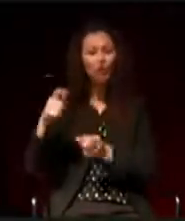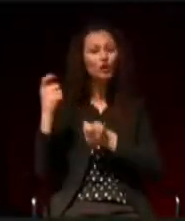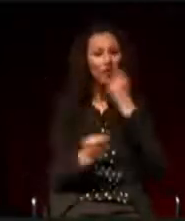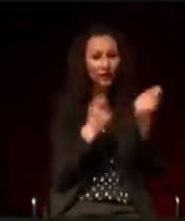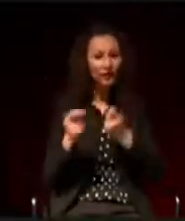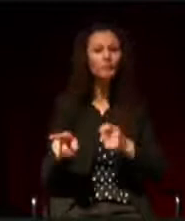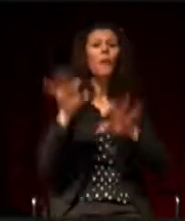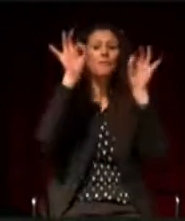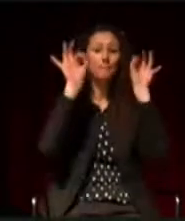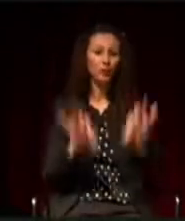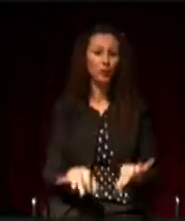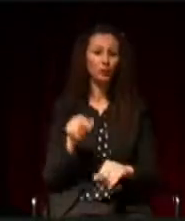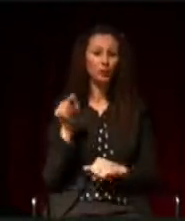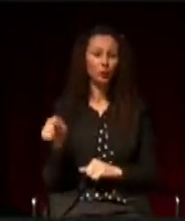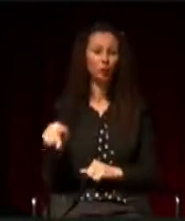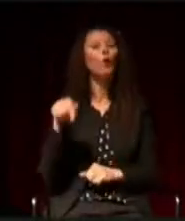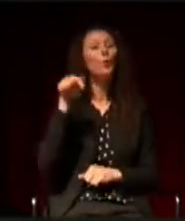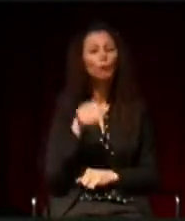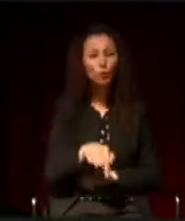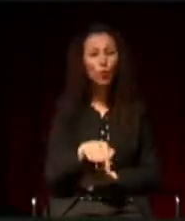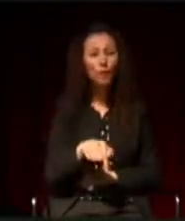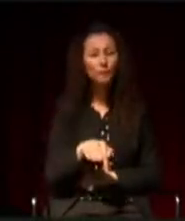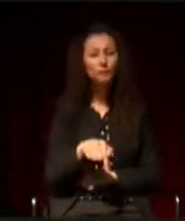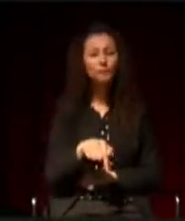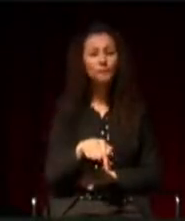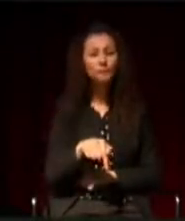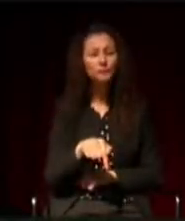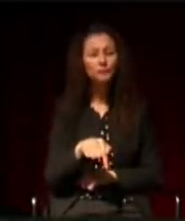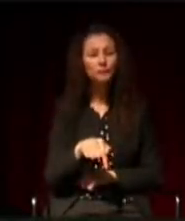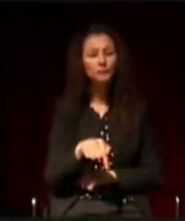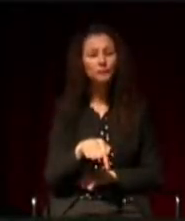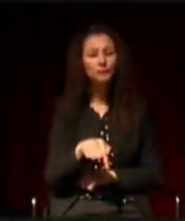çalışmasını başlatıyoruz. Bu da